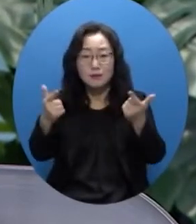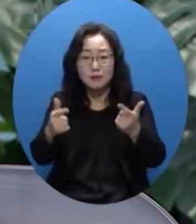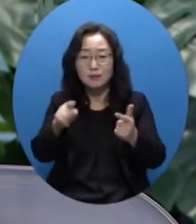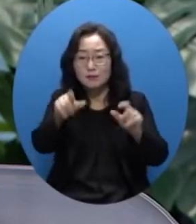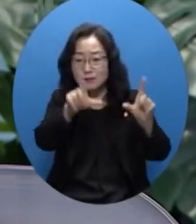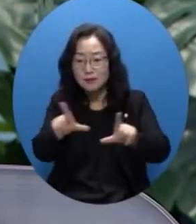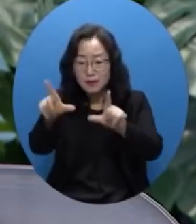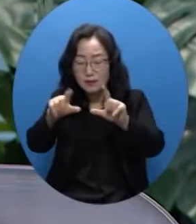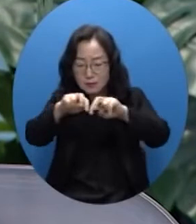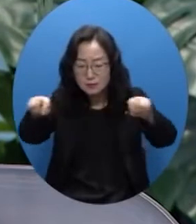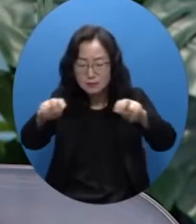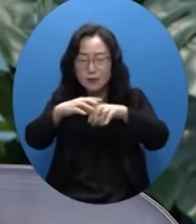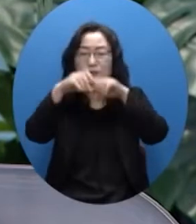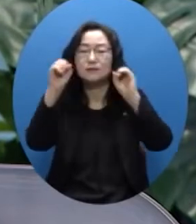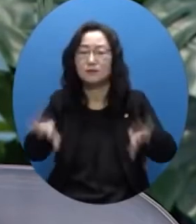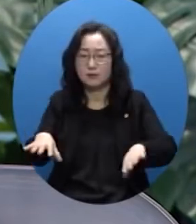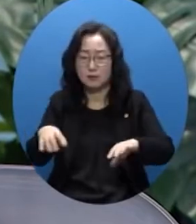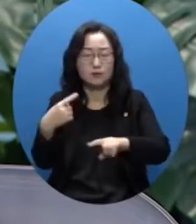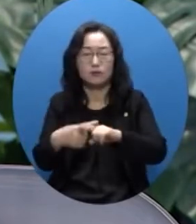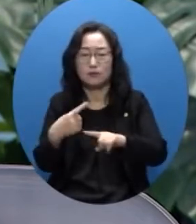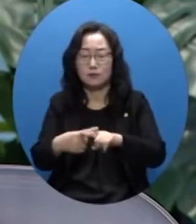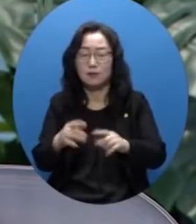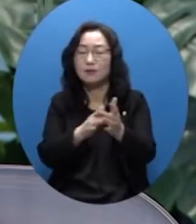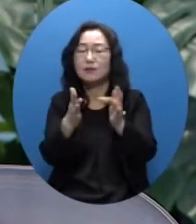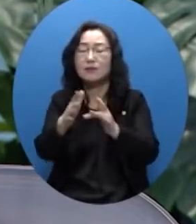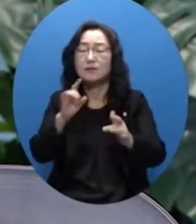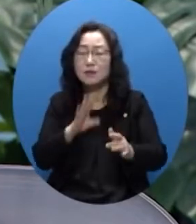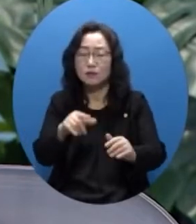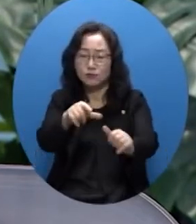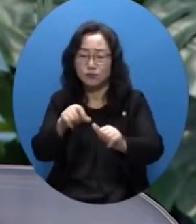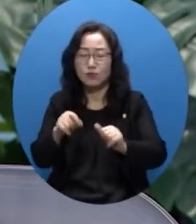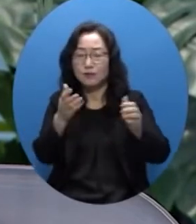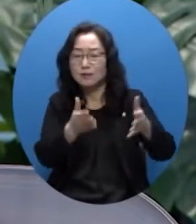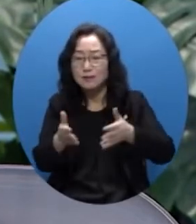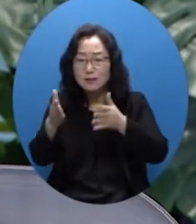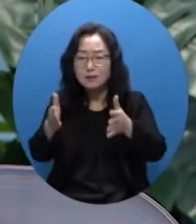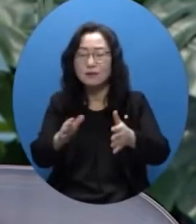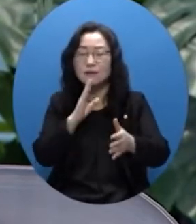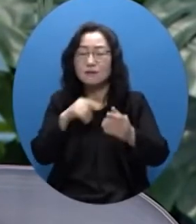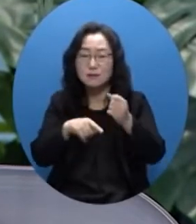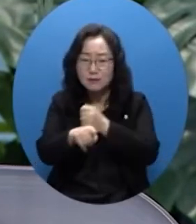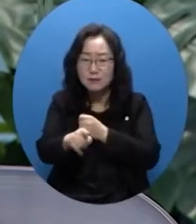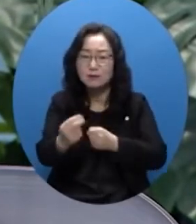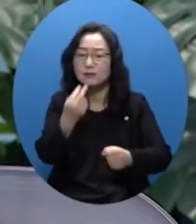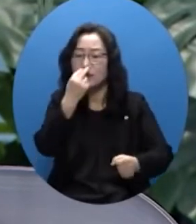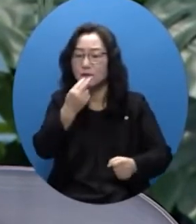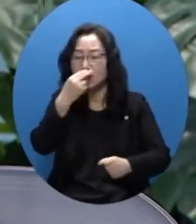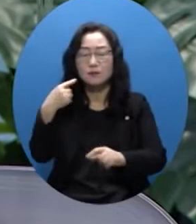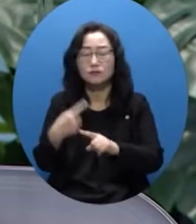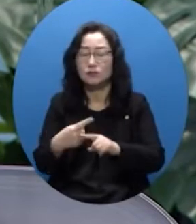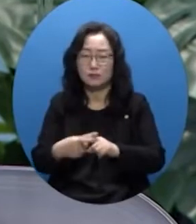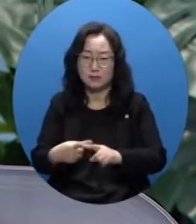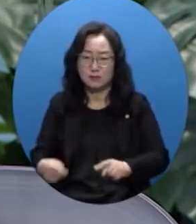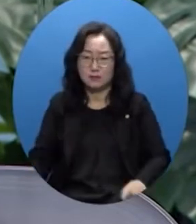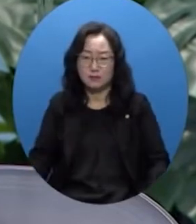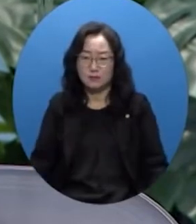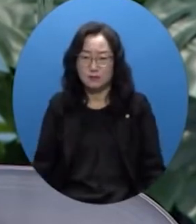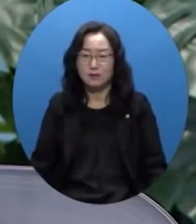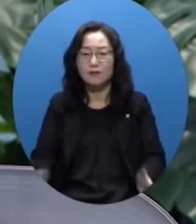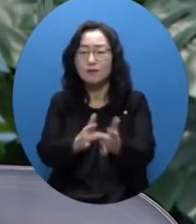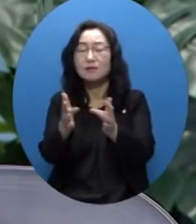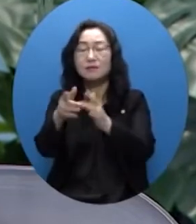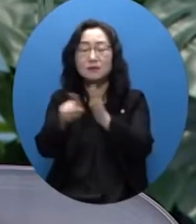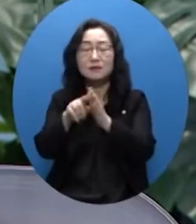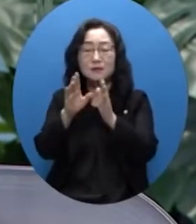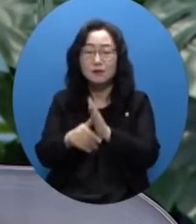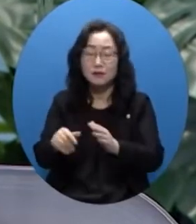삶은 헛된 것입니다 예수님만이 우리의 구원의 기대어 7 이어 생명이 쓰는 것입니다 예수 믿을